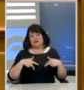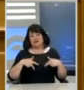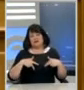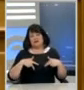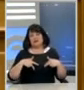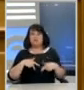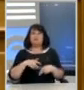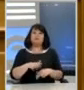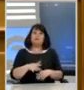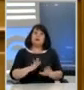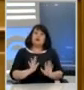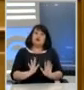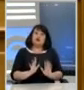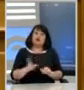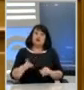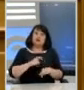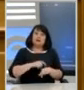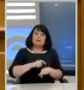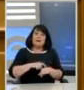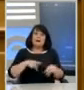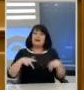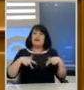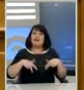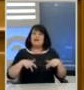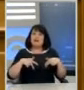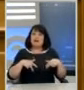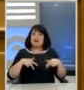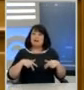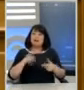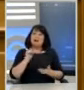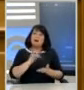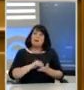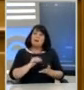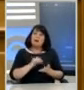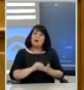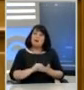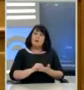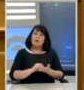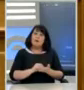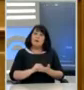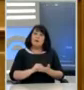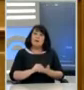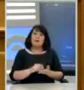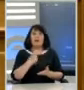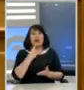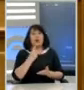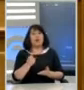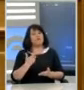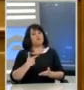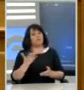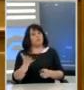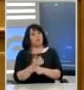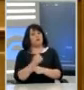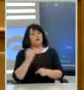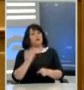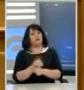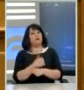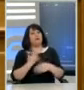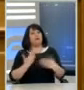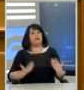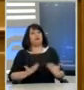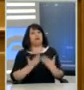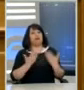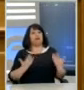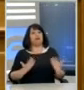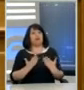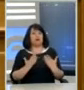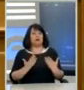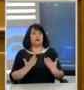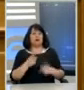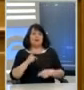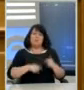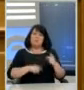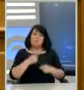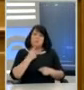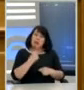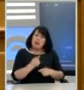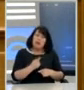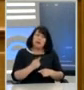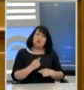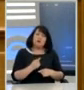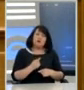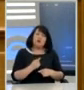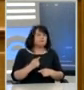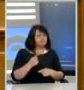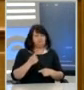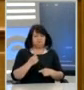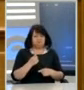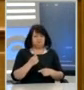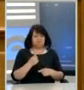Μπορεί σήμερα η κυβέρνηση ακόμα να περιαυτολογεί μιλώντας για αυταπάτες.